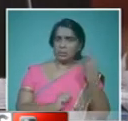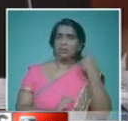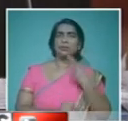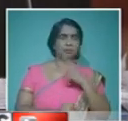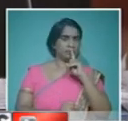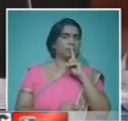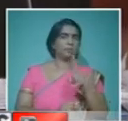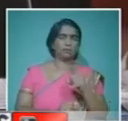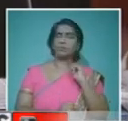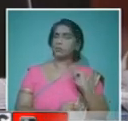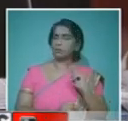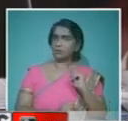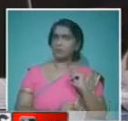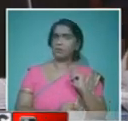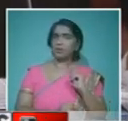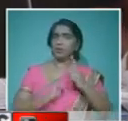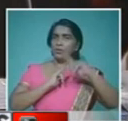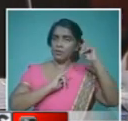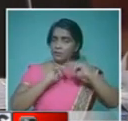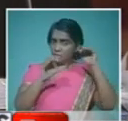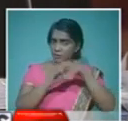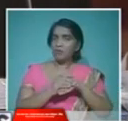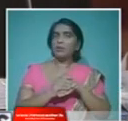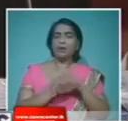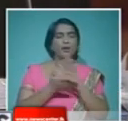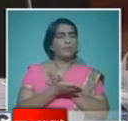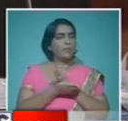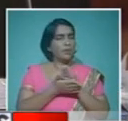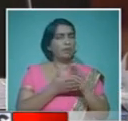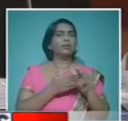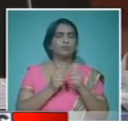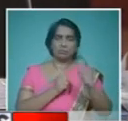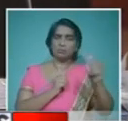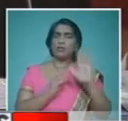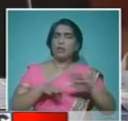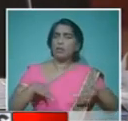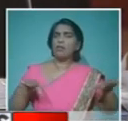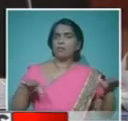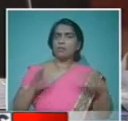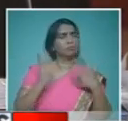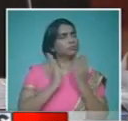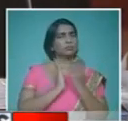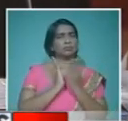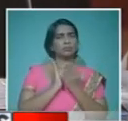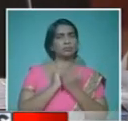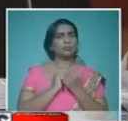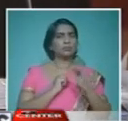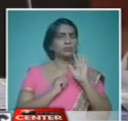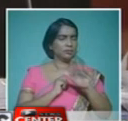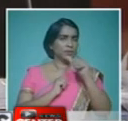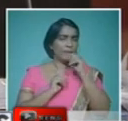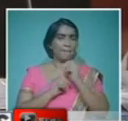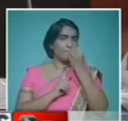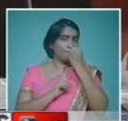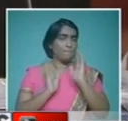කරනවා. මොකද විශ්වවිද්‍යාලය තුල සාමකාමී වාතාවරණයක් තියෙන ඕනේ ශිෂ්‍යයන්ට අධ්‍යාපන කටයුතු නියැලෙන්න. අත්ත වශයෙන්ම පේරාදීනියේ